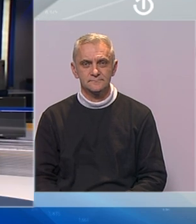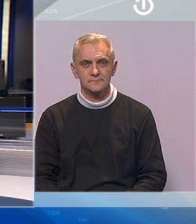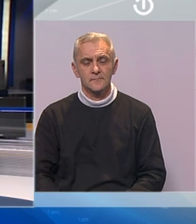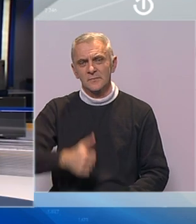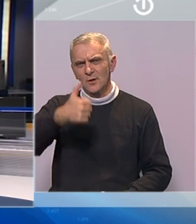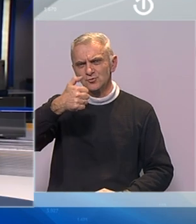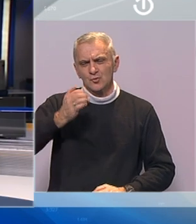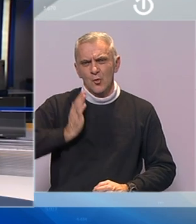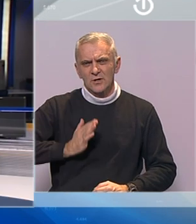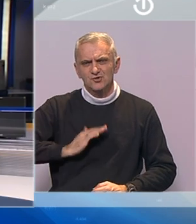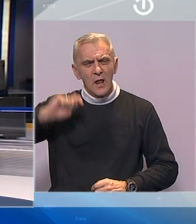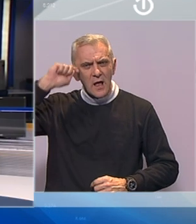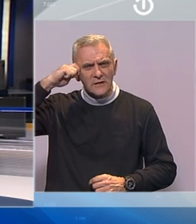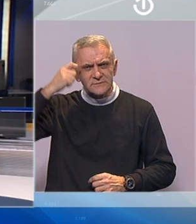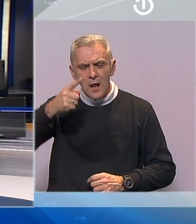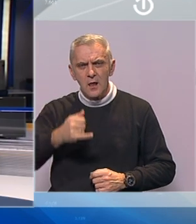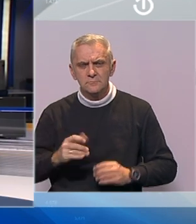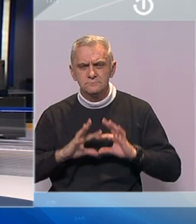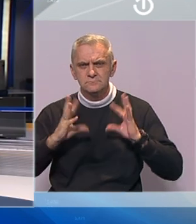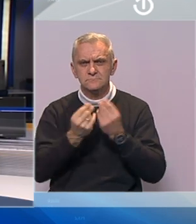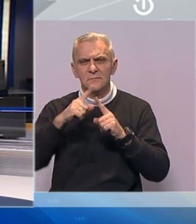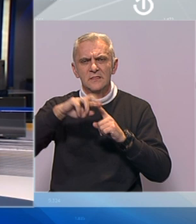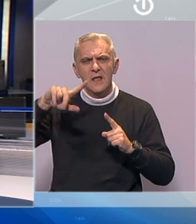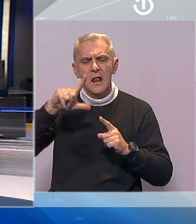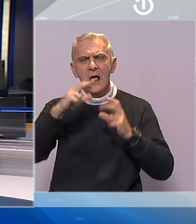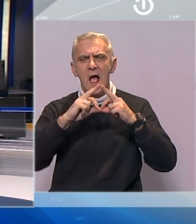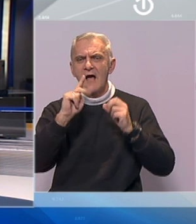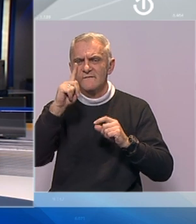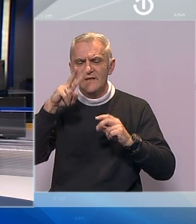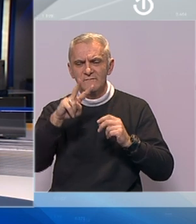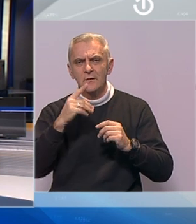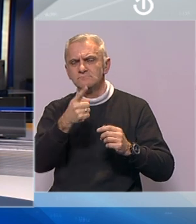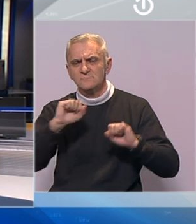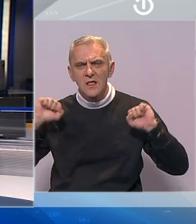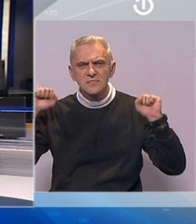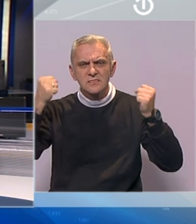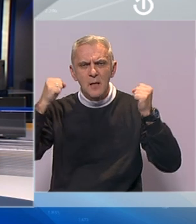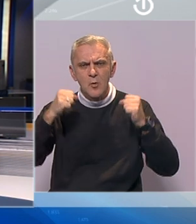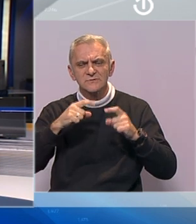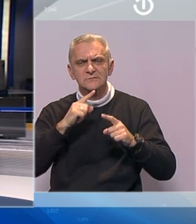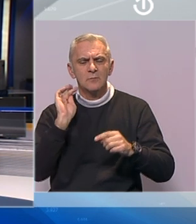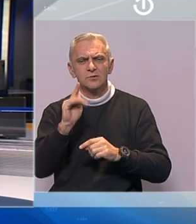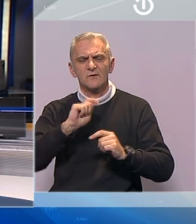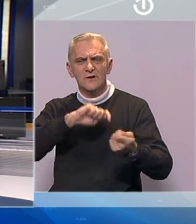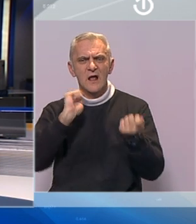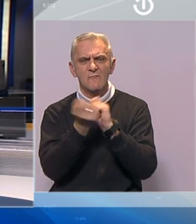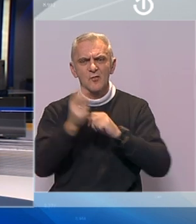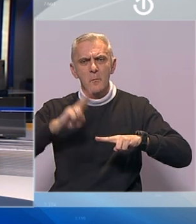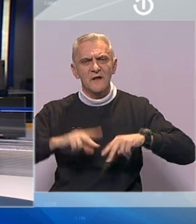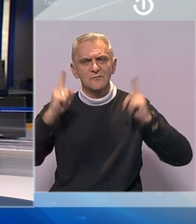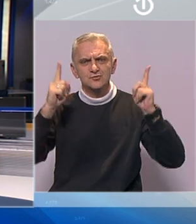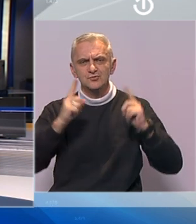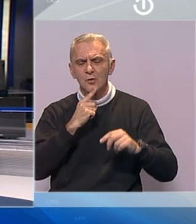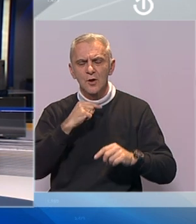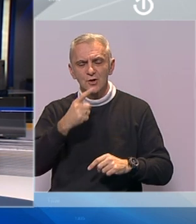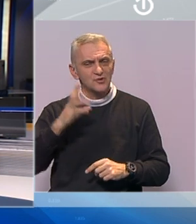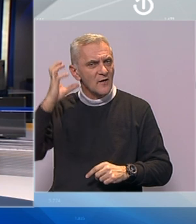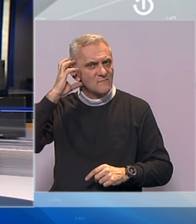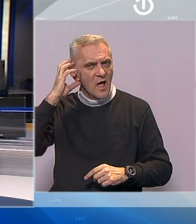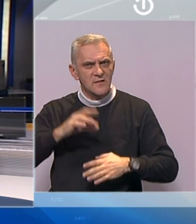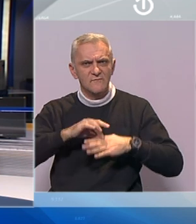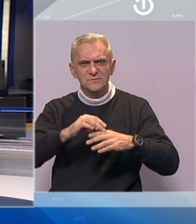Stotine građana Izraela okupile su se u Tel Avivu na novim demonstracijama protiv reforme pravosuđa koju je najavila vlada